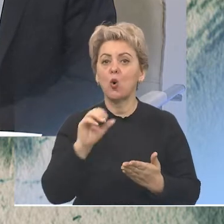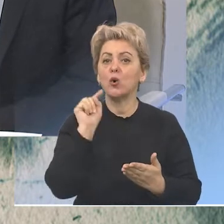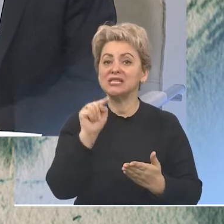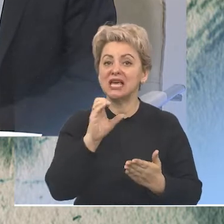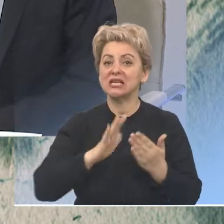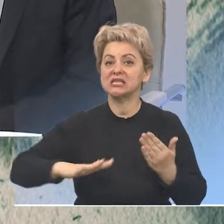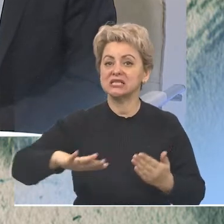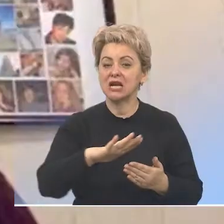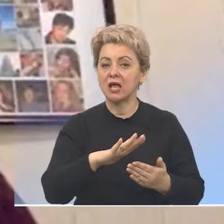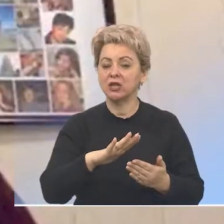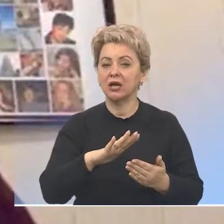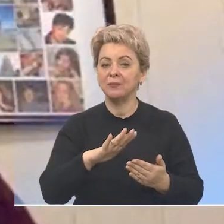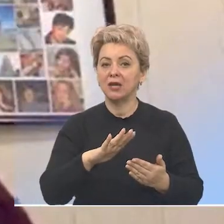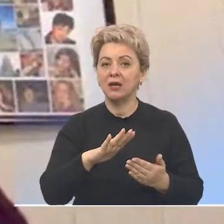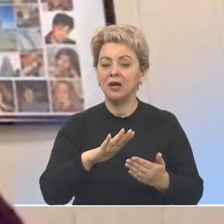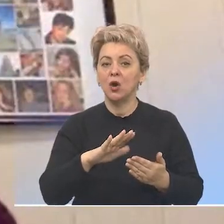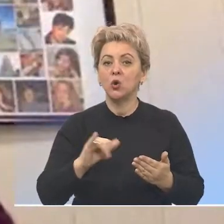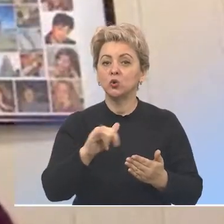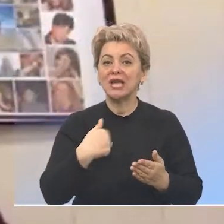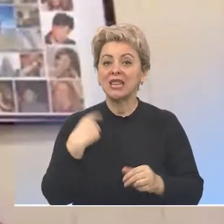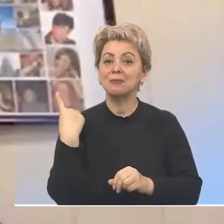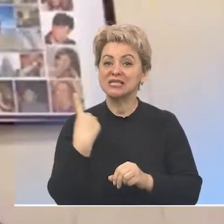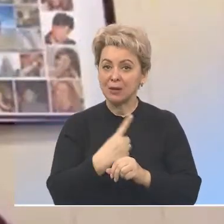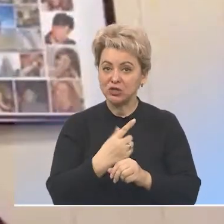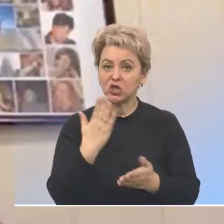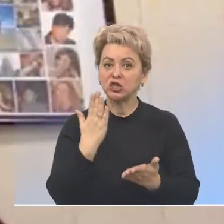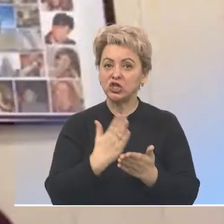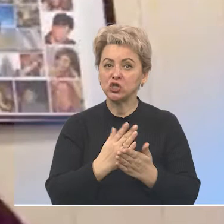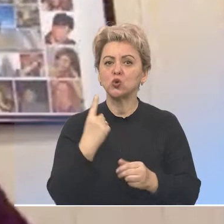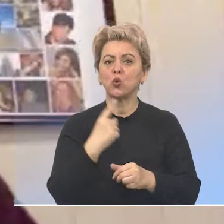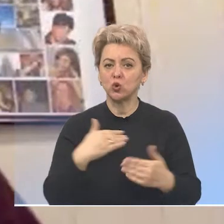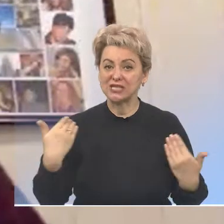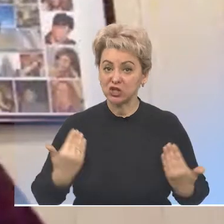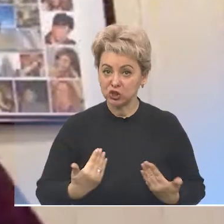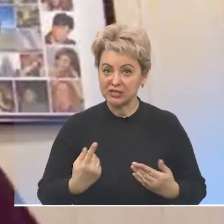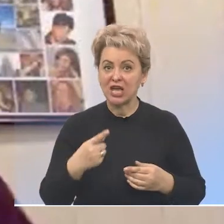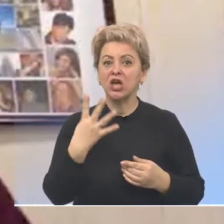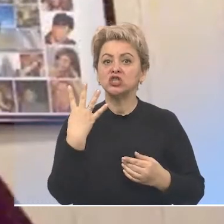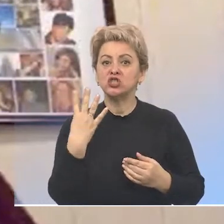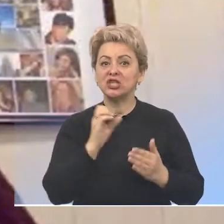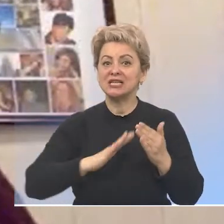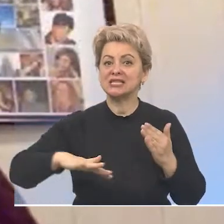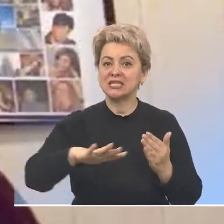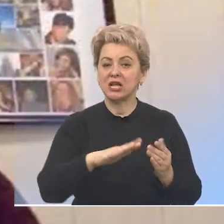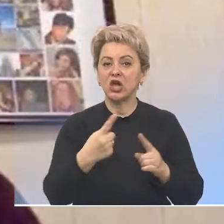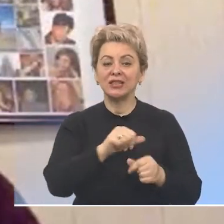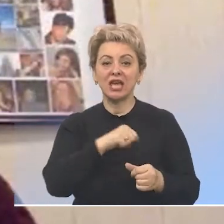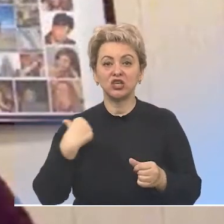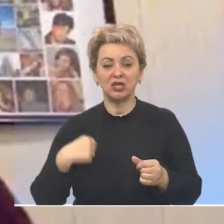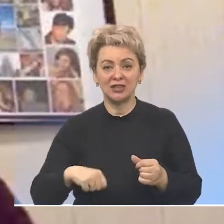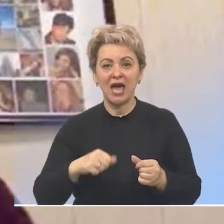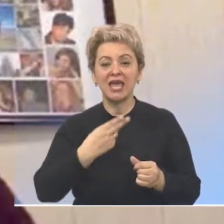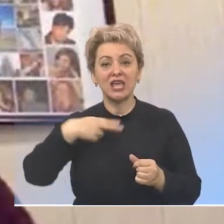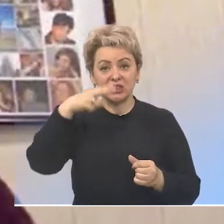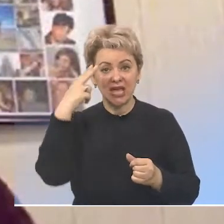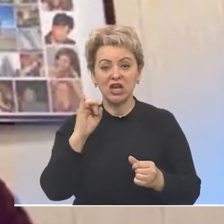говорим о тех странах, куда нам как бы запрещено, где есть угроза жизни, это 4 страны, это